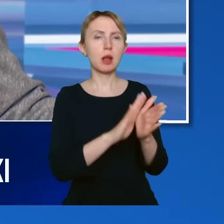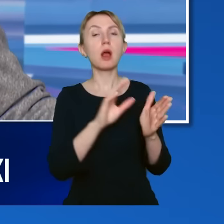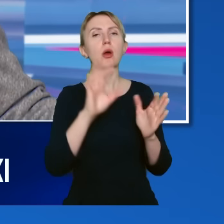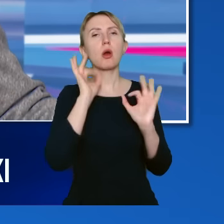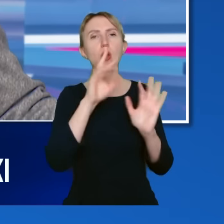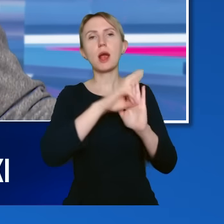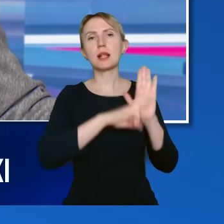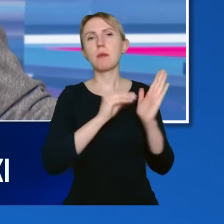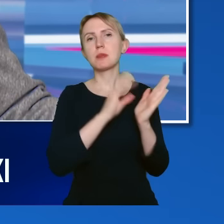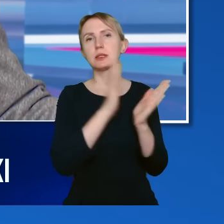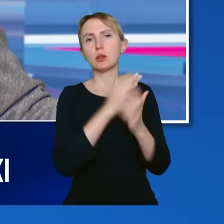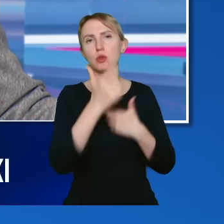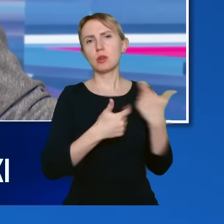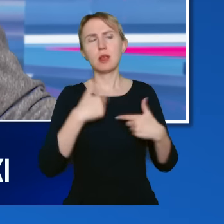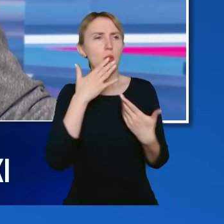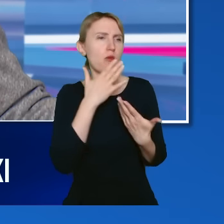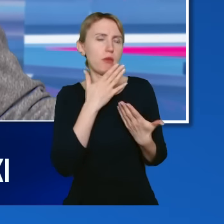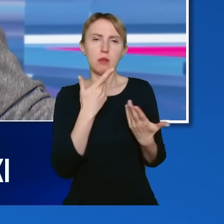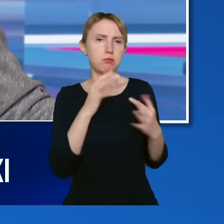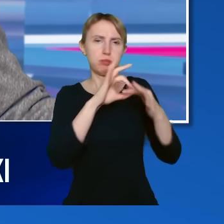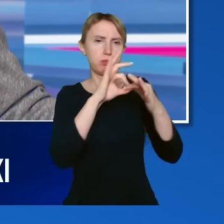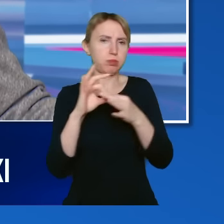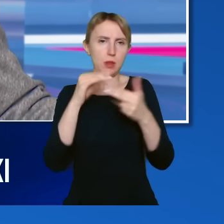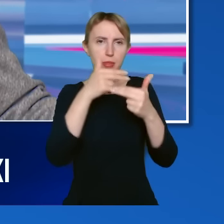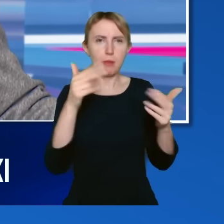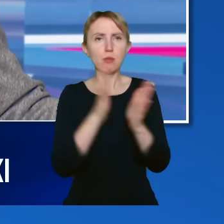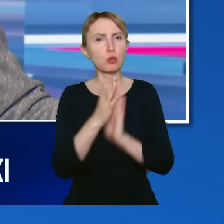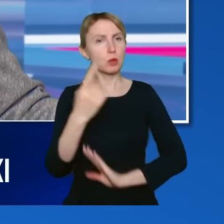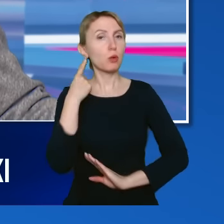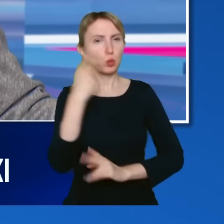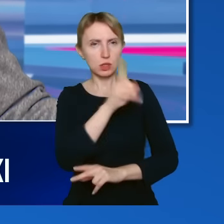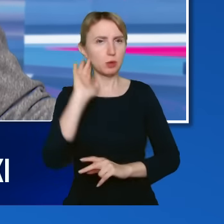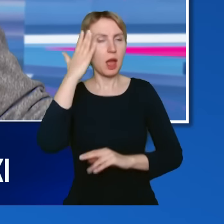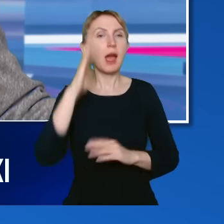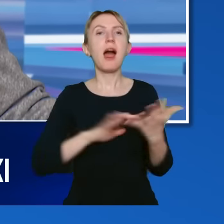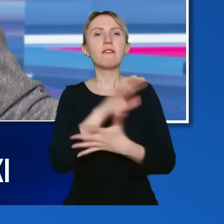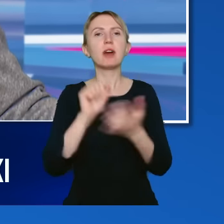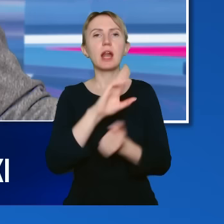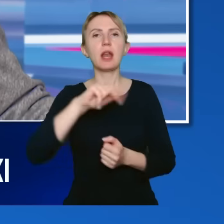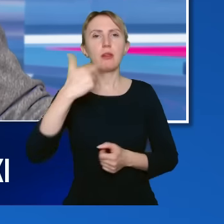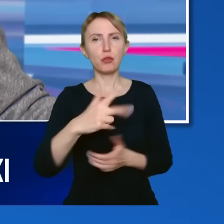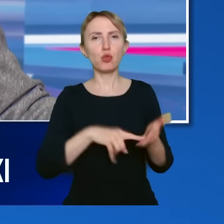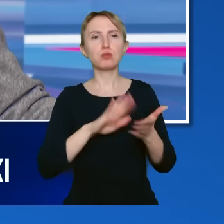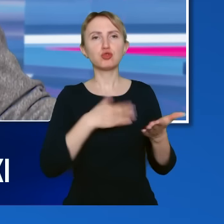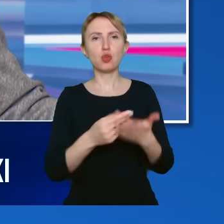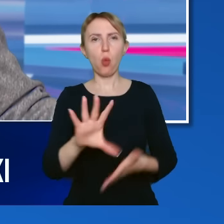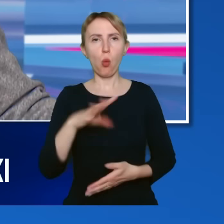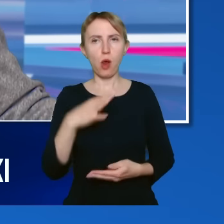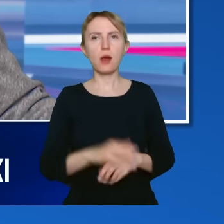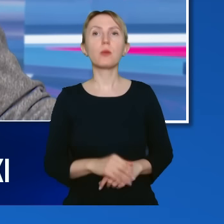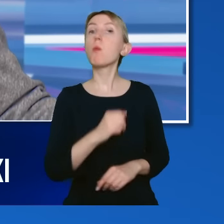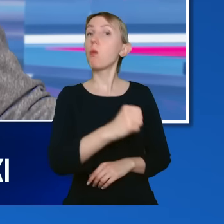korzystne zapisy. Ja mówię teraz naprawdę merytorycznie, mógłby pan posłuchać, żeby się dowiedzieć. Afera Rywina była jednym z takich przykładów, że